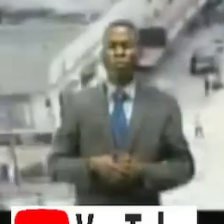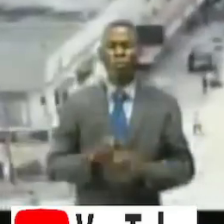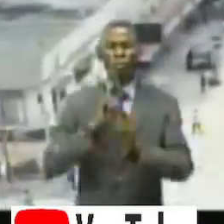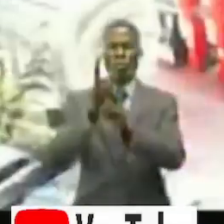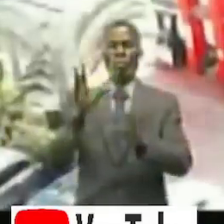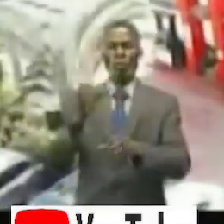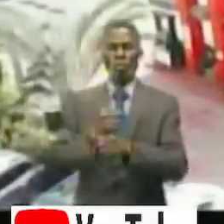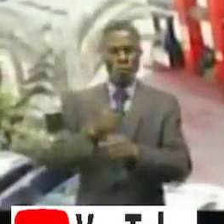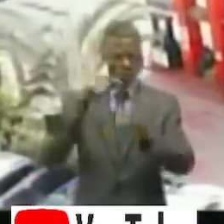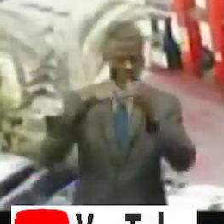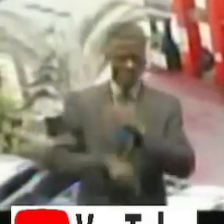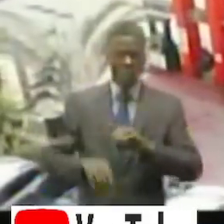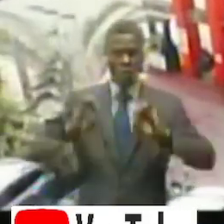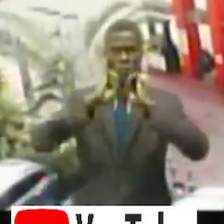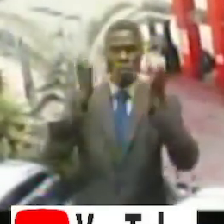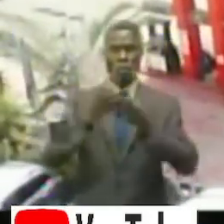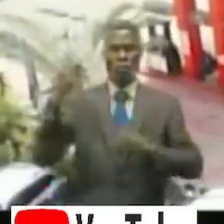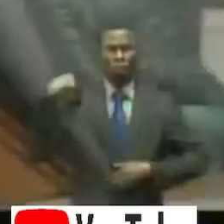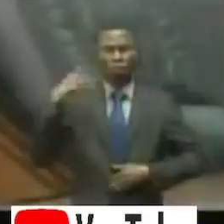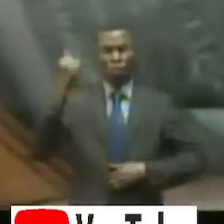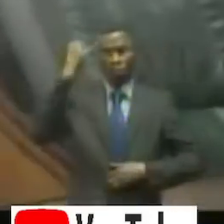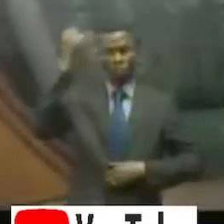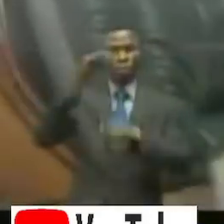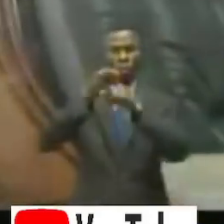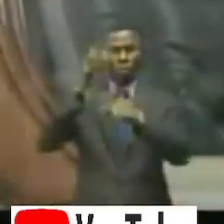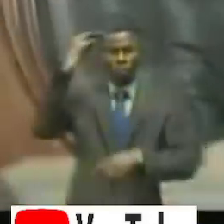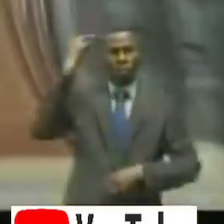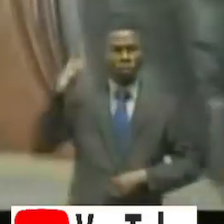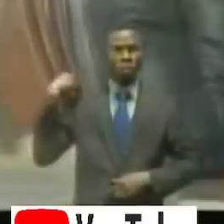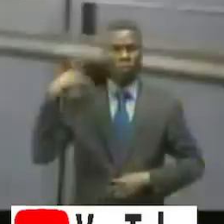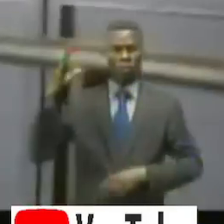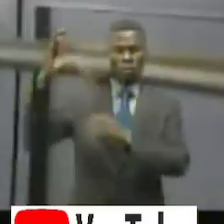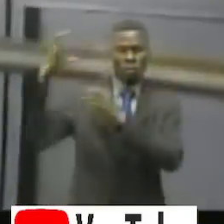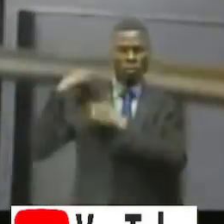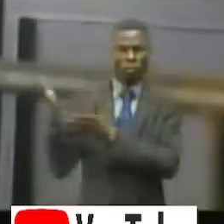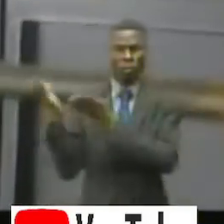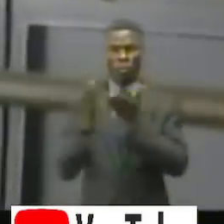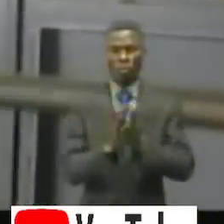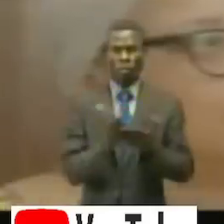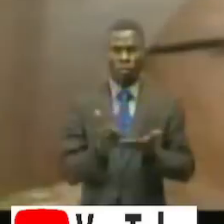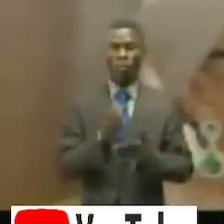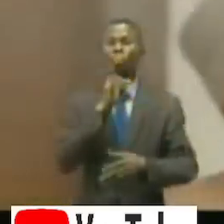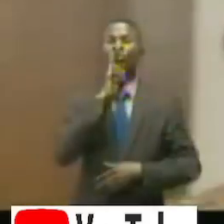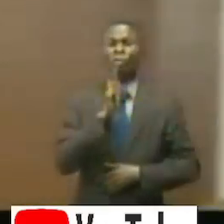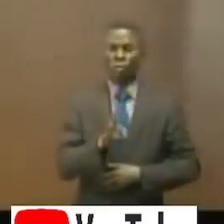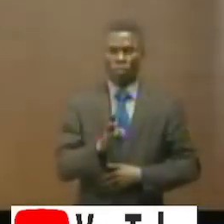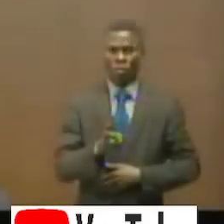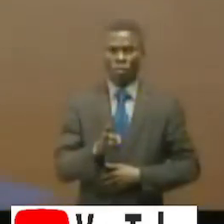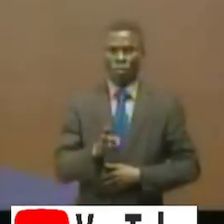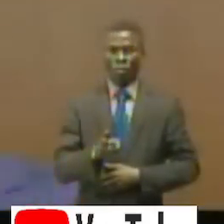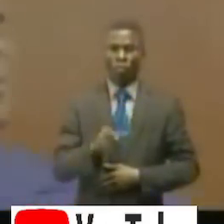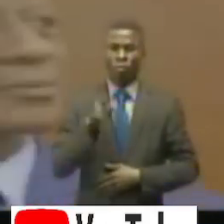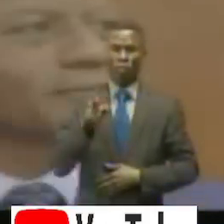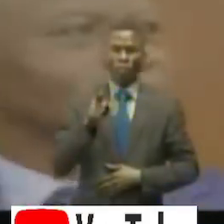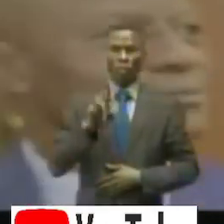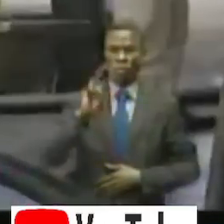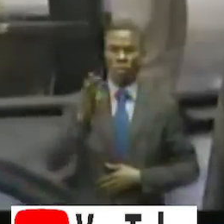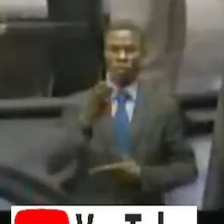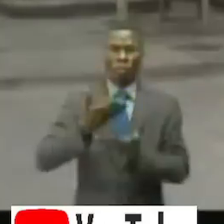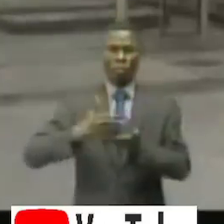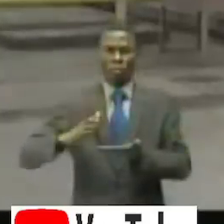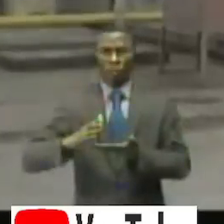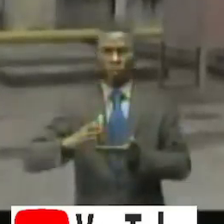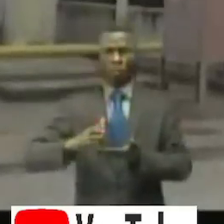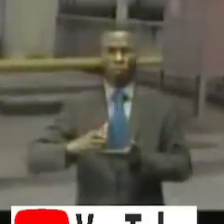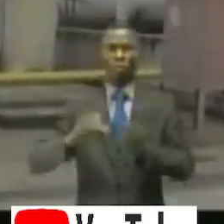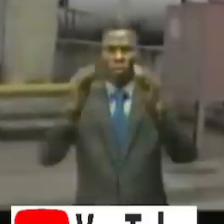restructuration profonde des entreprises publiques initiée par la ministre d'État en charge du portefeuille est une réalité. Cobil, qui passe à la 3e place après Engen